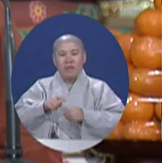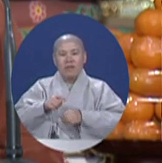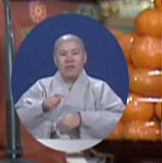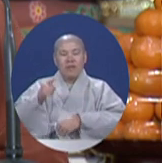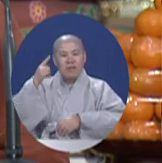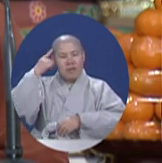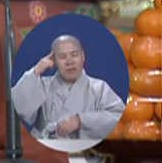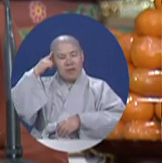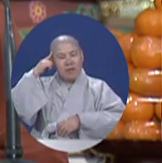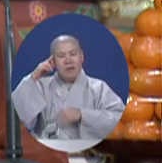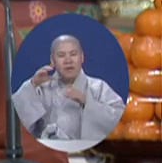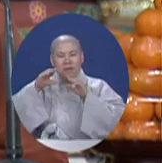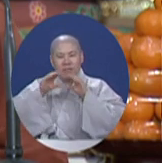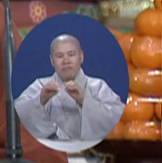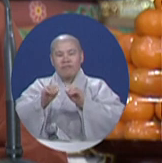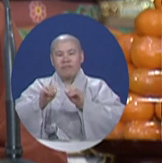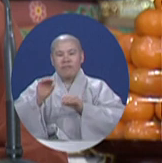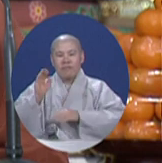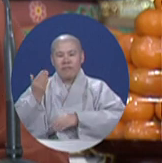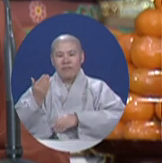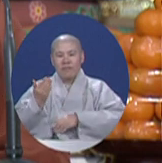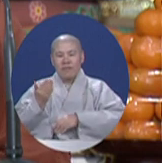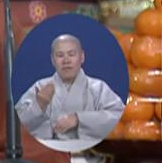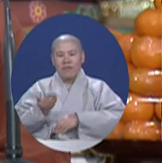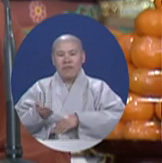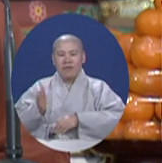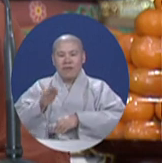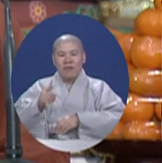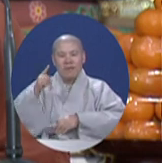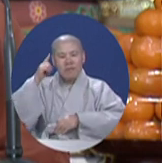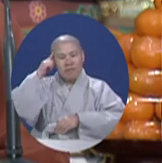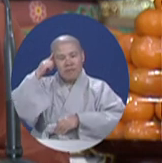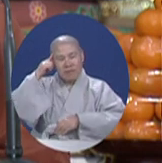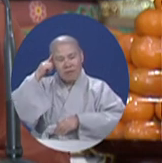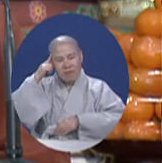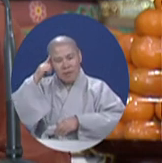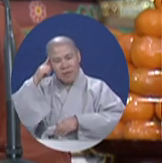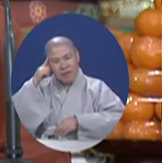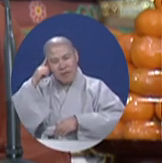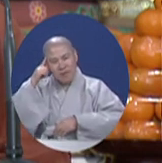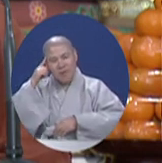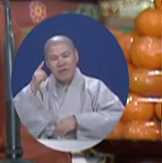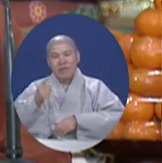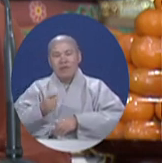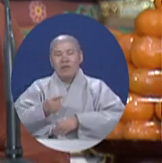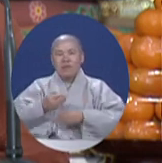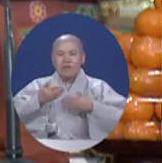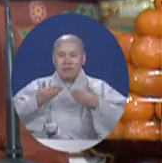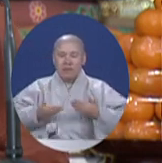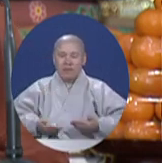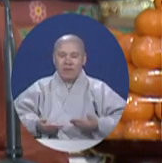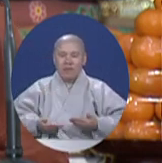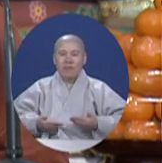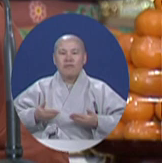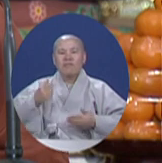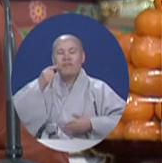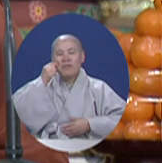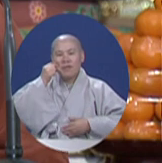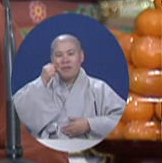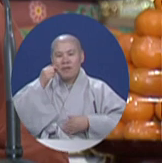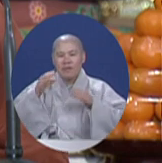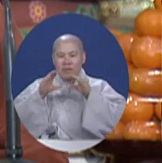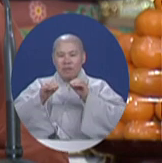견해를 쉬어야 돼요. 아, 근데 이놈의 견해가 그렇게 그걸 못 놓습니다. 이거를.